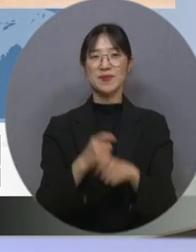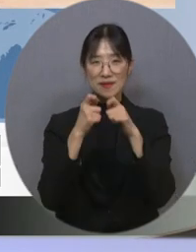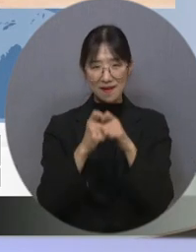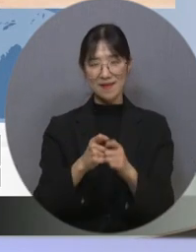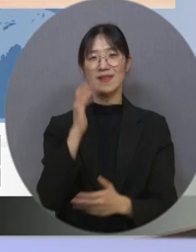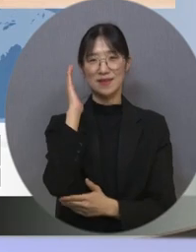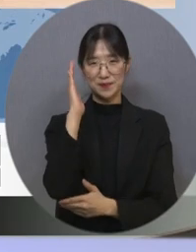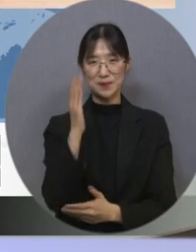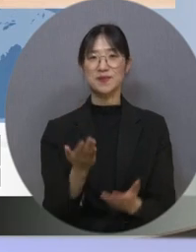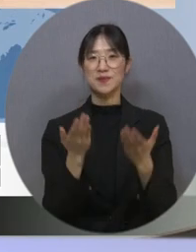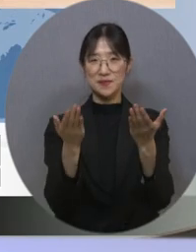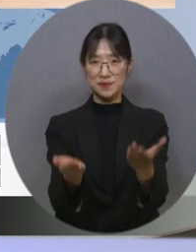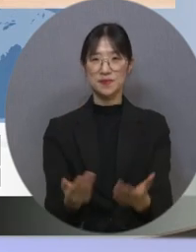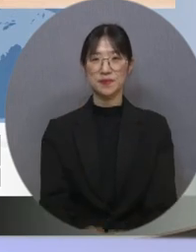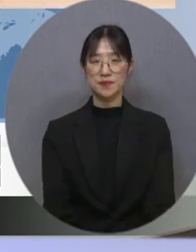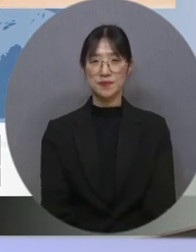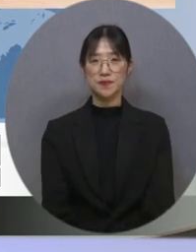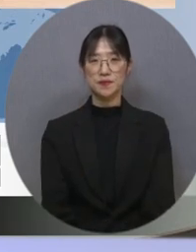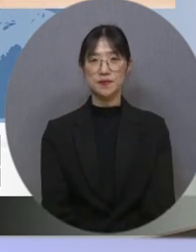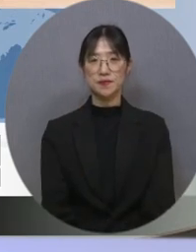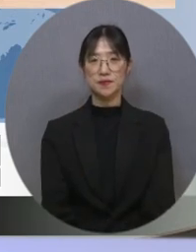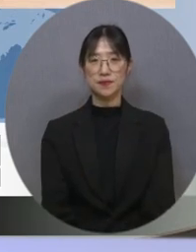소식 황영재 기자가 보도합니다.